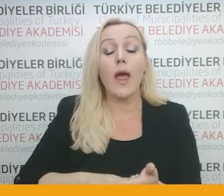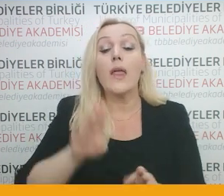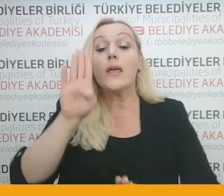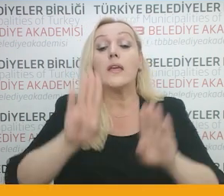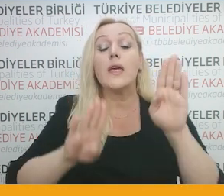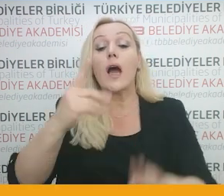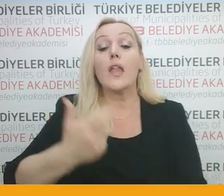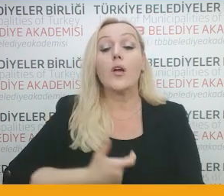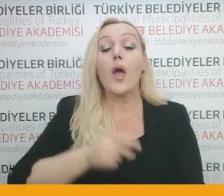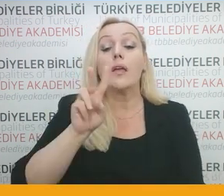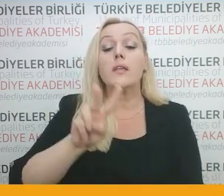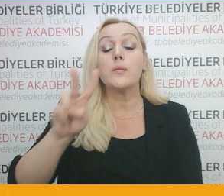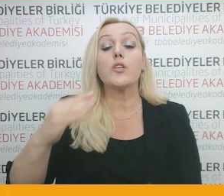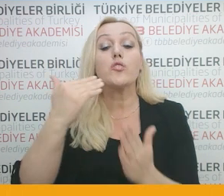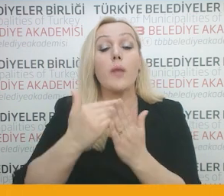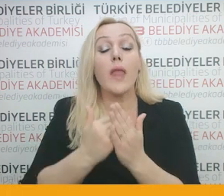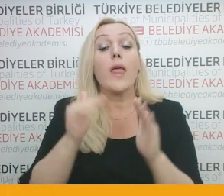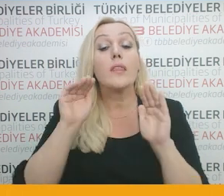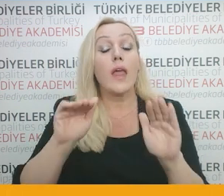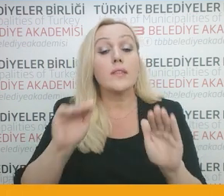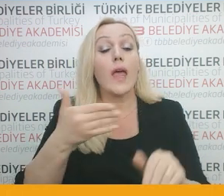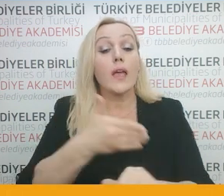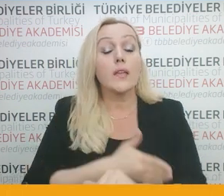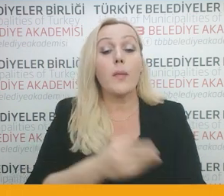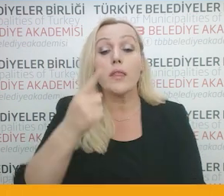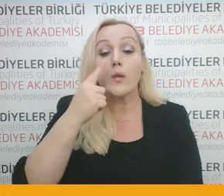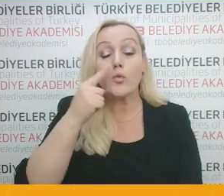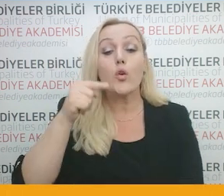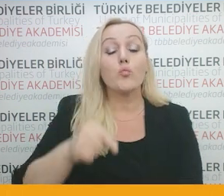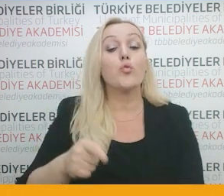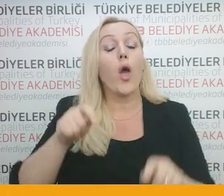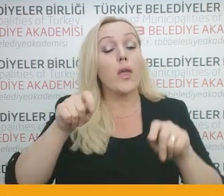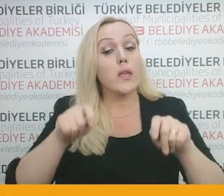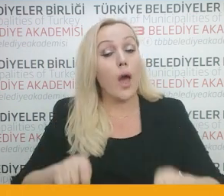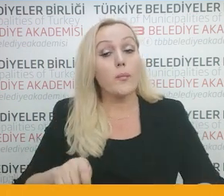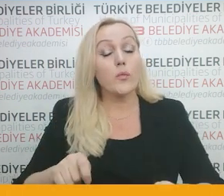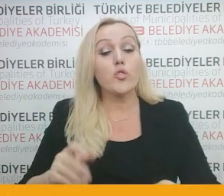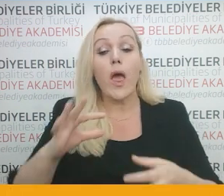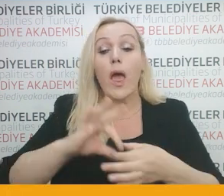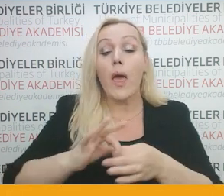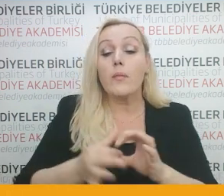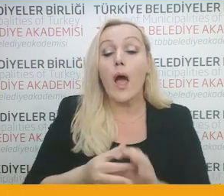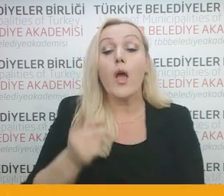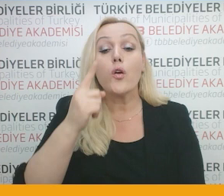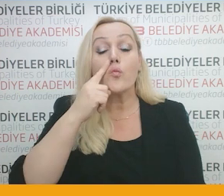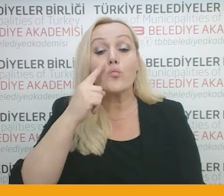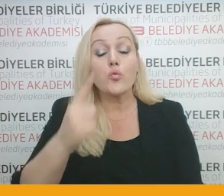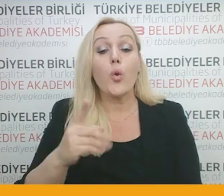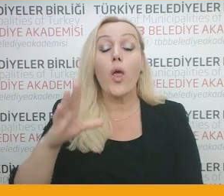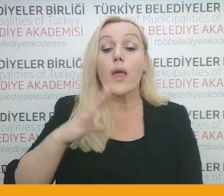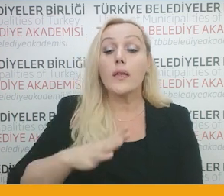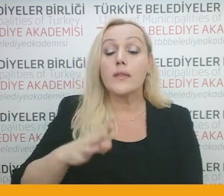Kanunu 22. maddesine göre destek hizmetleri müdürlüğünce bu temin gerçekleştirilmiş. Emlak İstimlak Müdürlüğü'nün